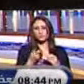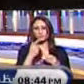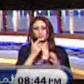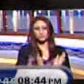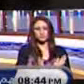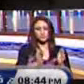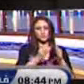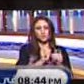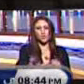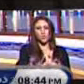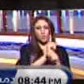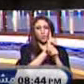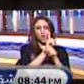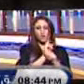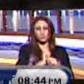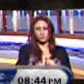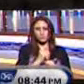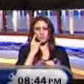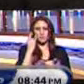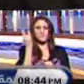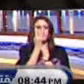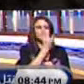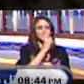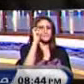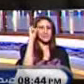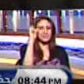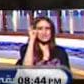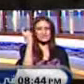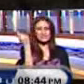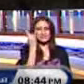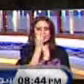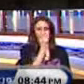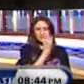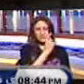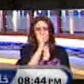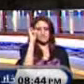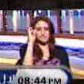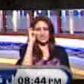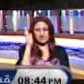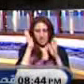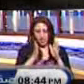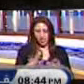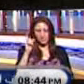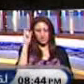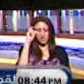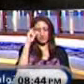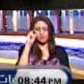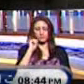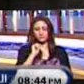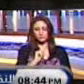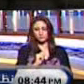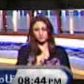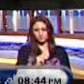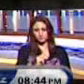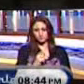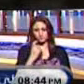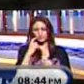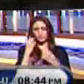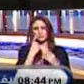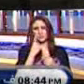مستقلة تكون مشرفة على المساجد عشان بس نوضح للناس؟ والله يا دكتور عمرو احنا بنعاني من